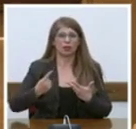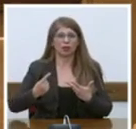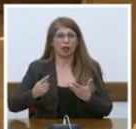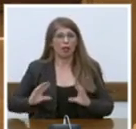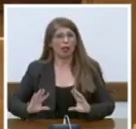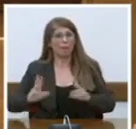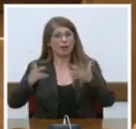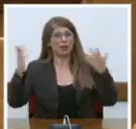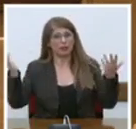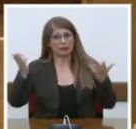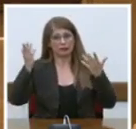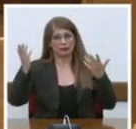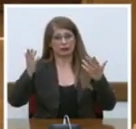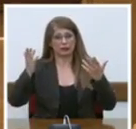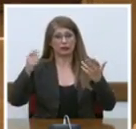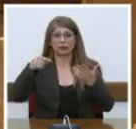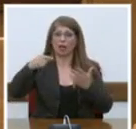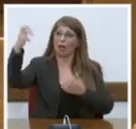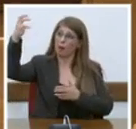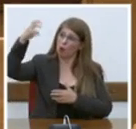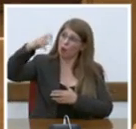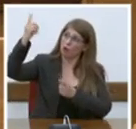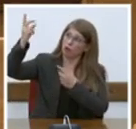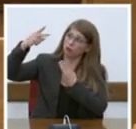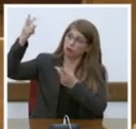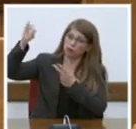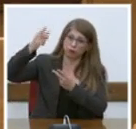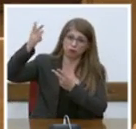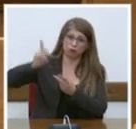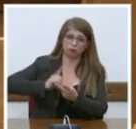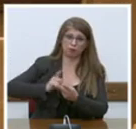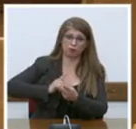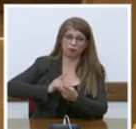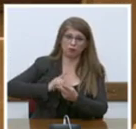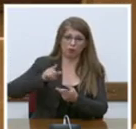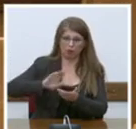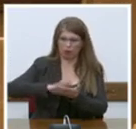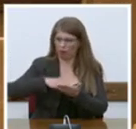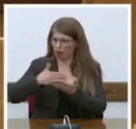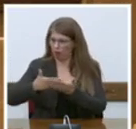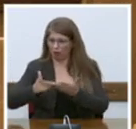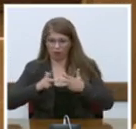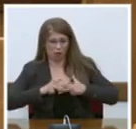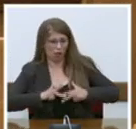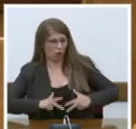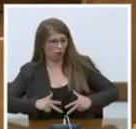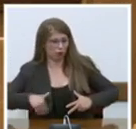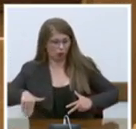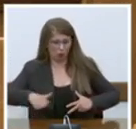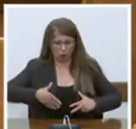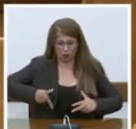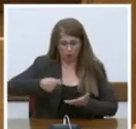θα έφερναν οι ανανεώσιμες πηγές ενέργειας, αντί να μεταφράζεται σε ανακούφιση της τσέπης του